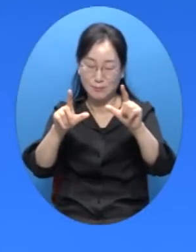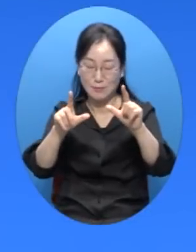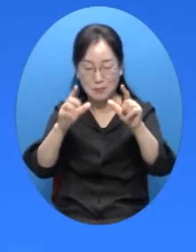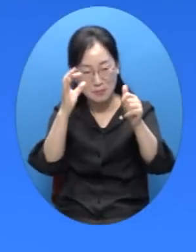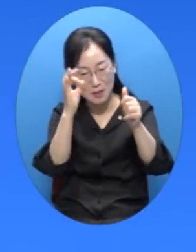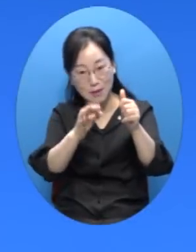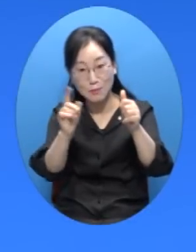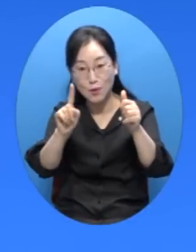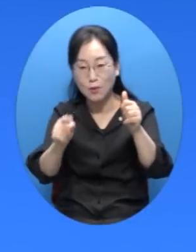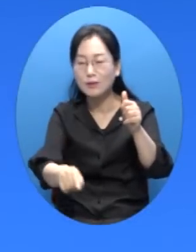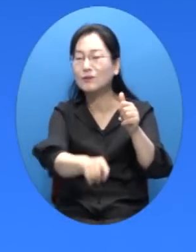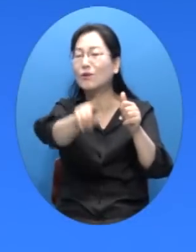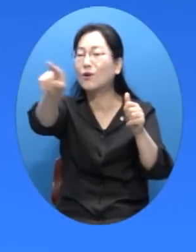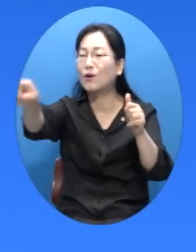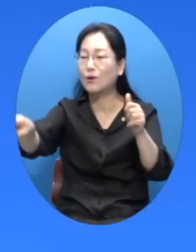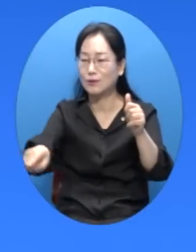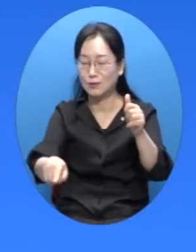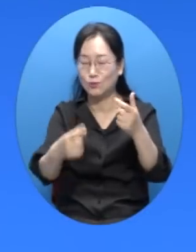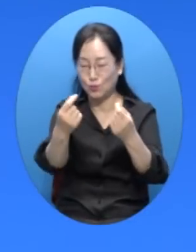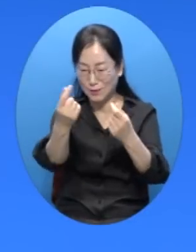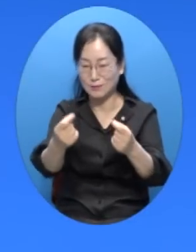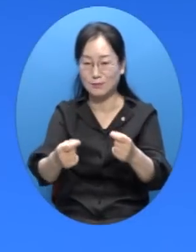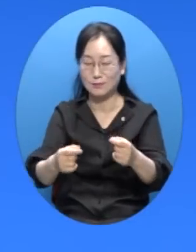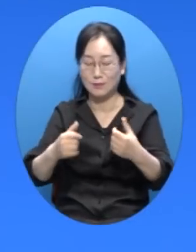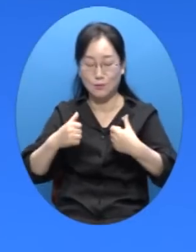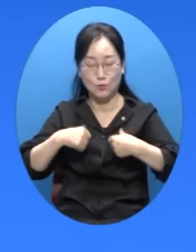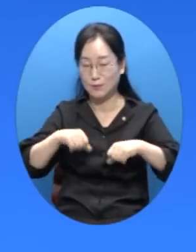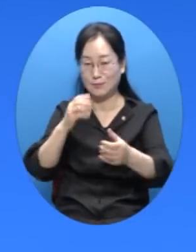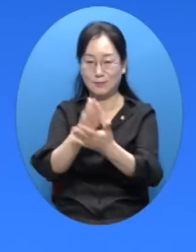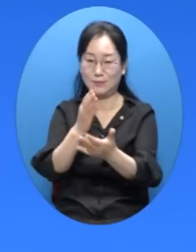너희도 절대로 포기하지 말고